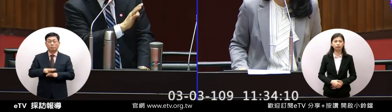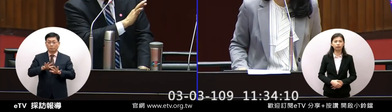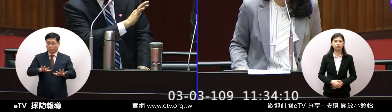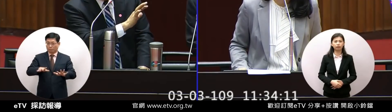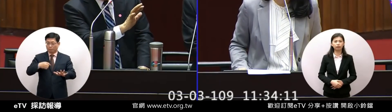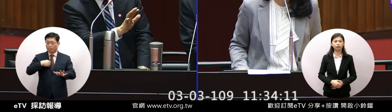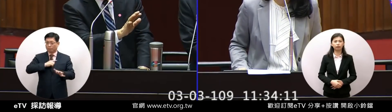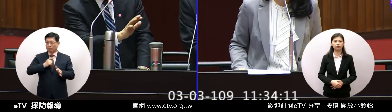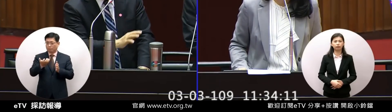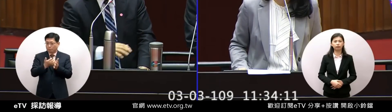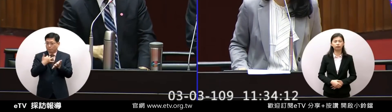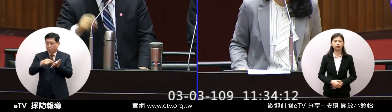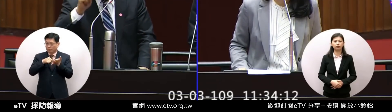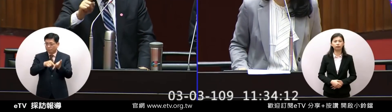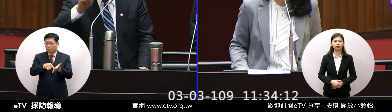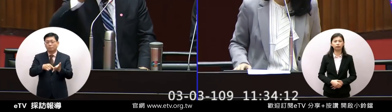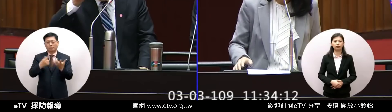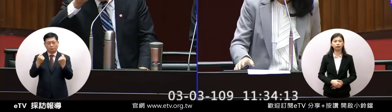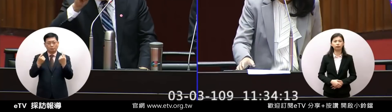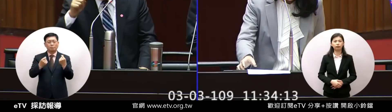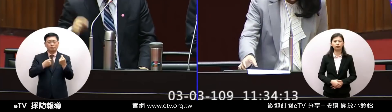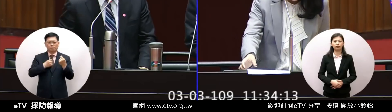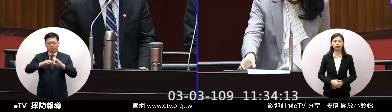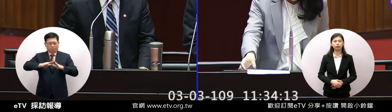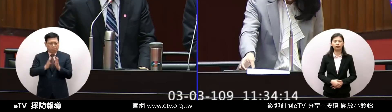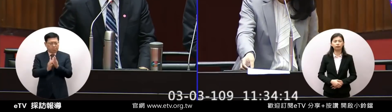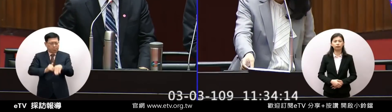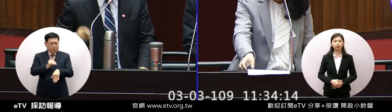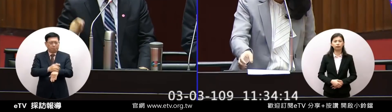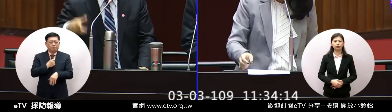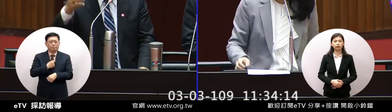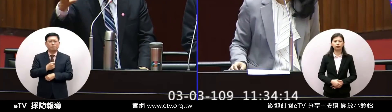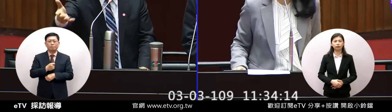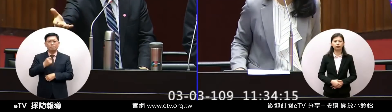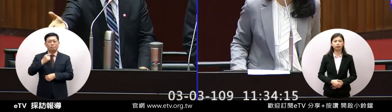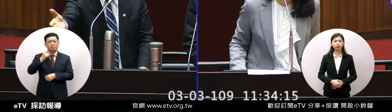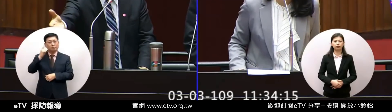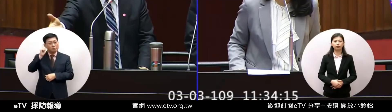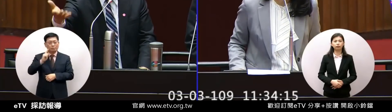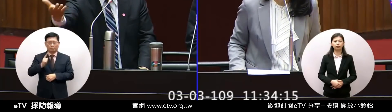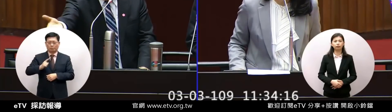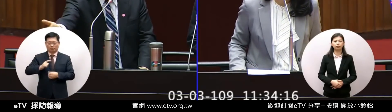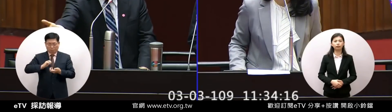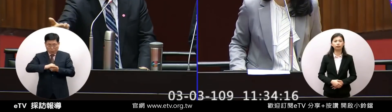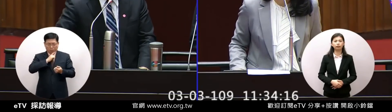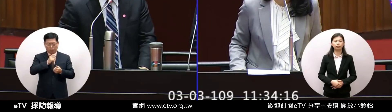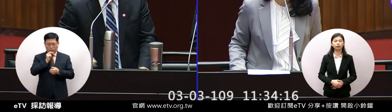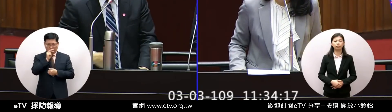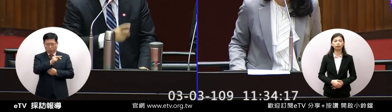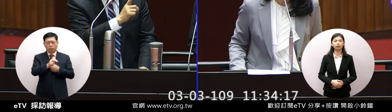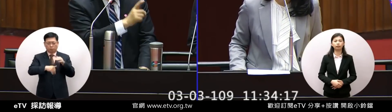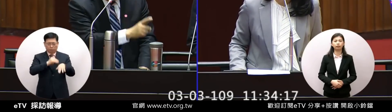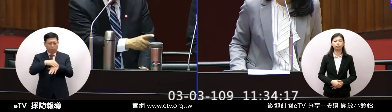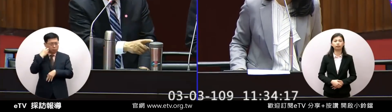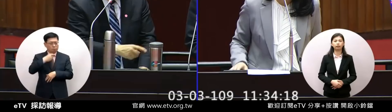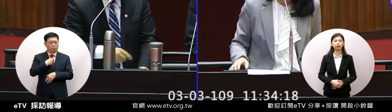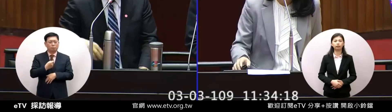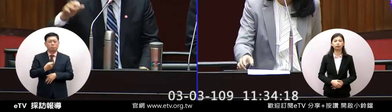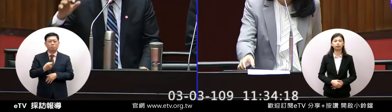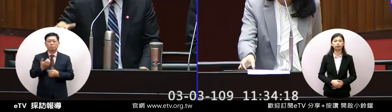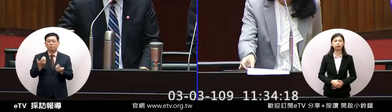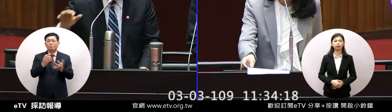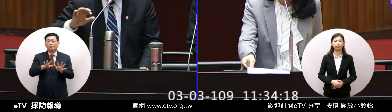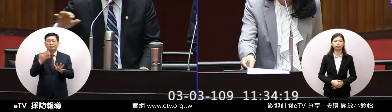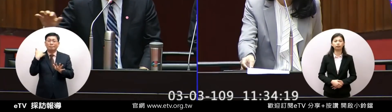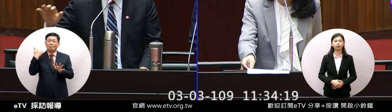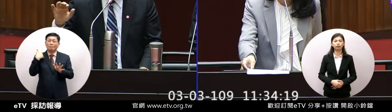这一次在编列的时候就要立竿见影，就是一定要有看到效果。我们已